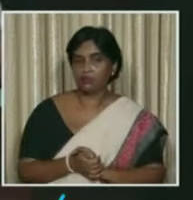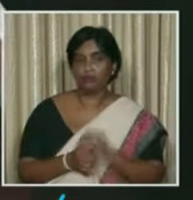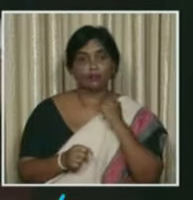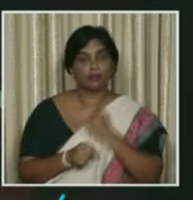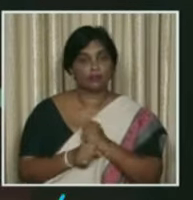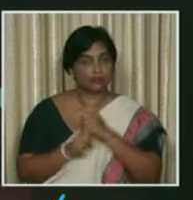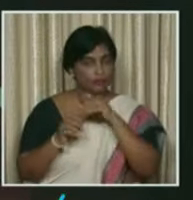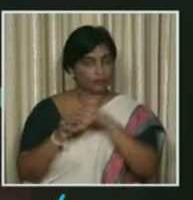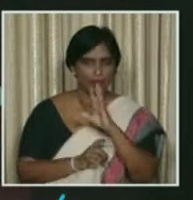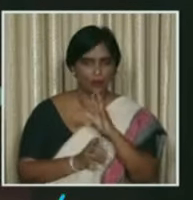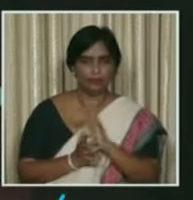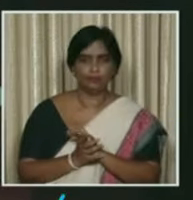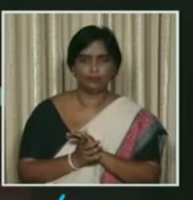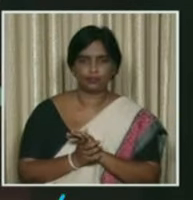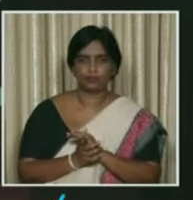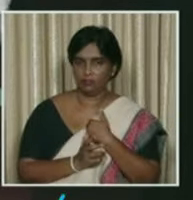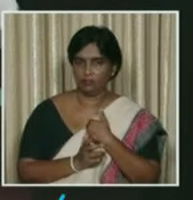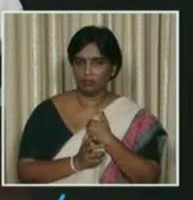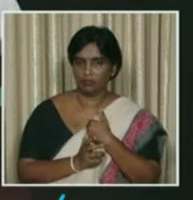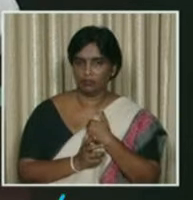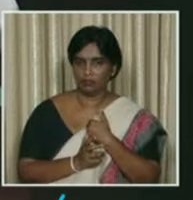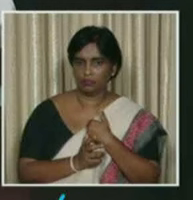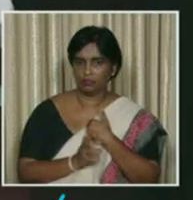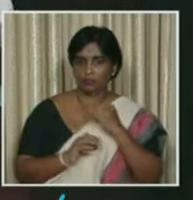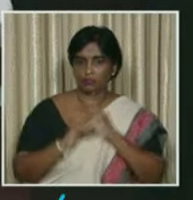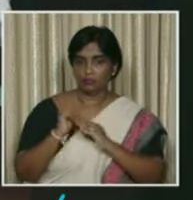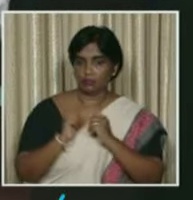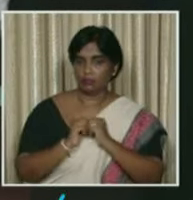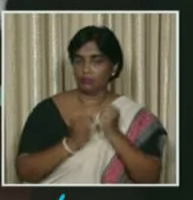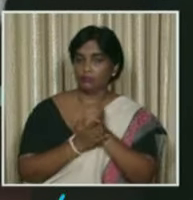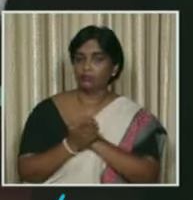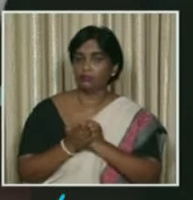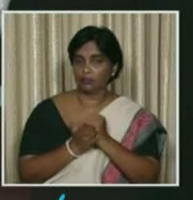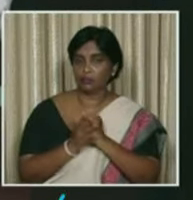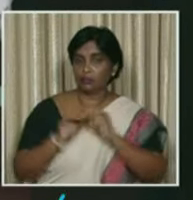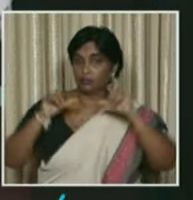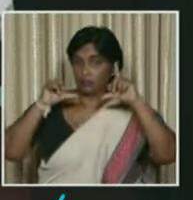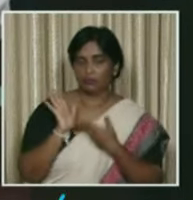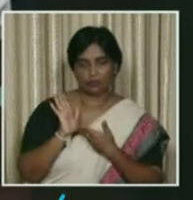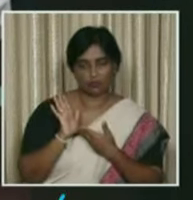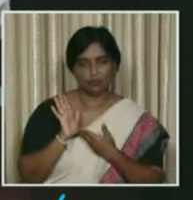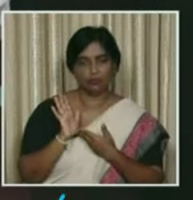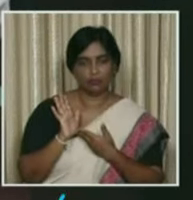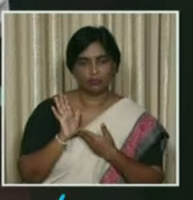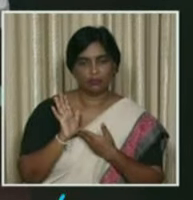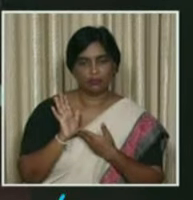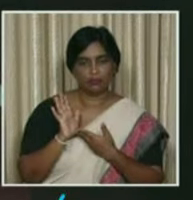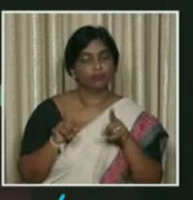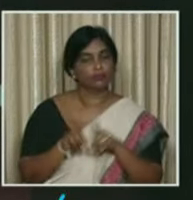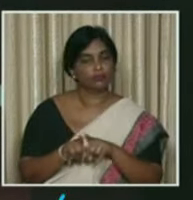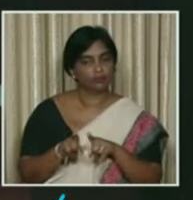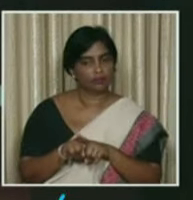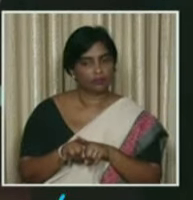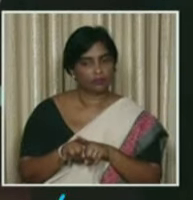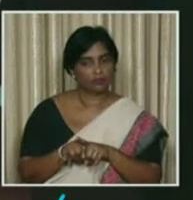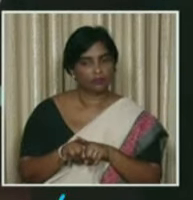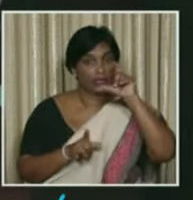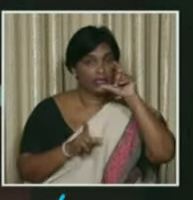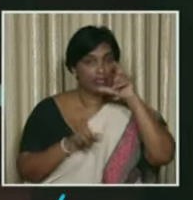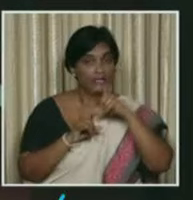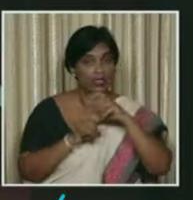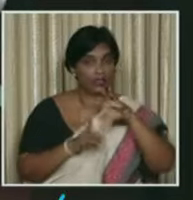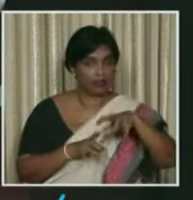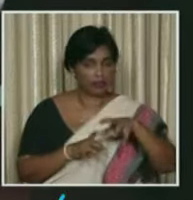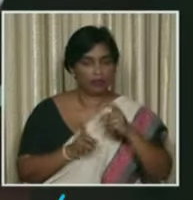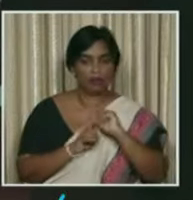ආණ්ඩු පක්ෂයේ මන්ත්‍රීවරුන් මම ඒ අයගේ ක්‍රියාකලාපයන් සියල්ලක්ම මේ ඡායාරූපවල තියෙනවා මේ ඡායාරූපත් මේ CD තැටියත්